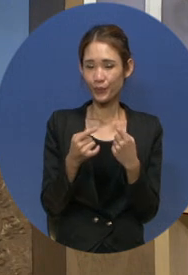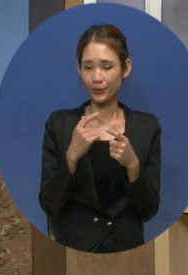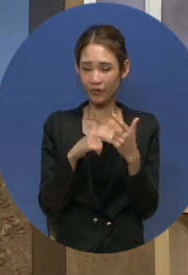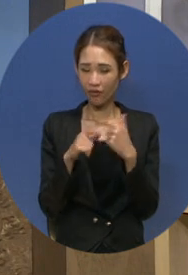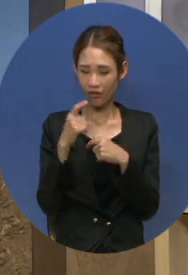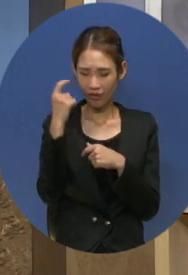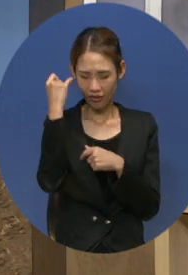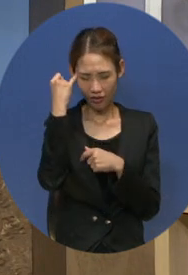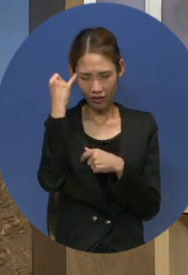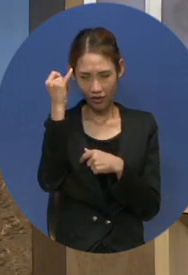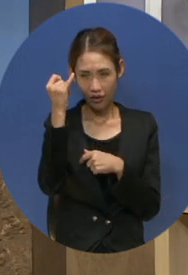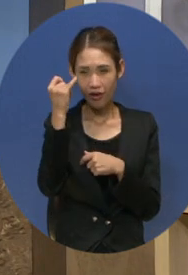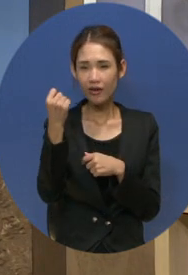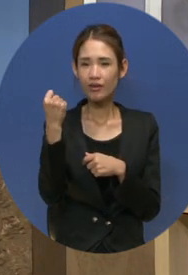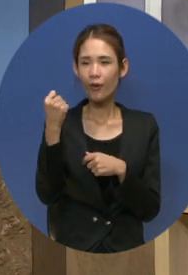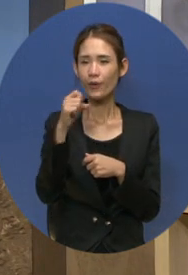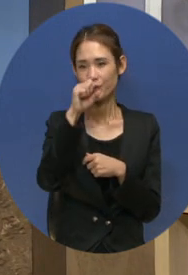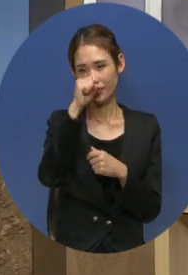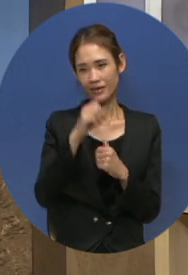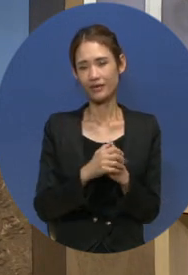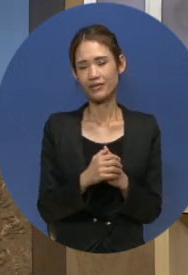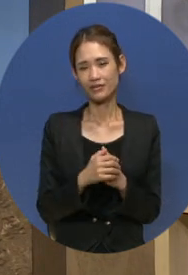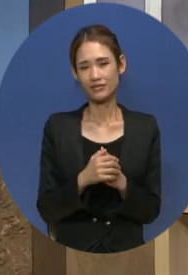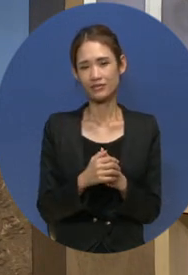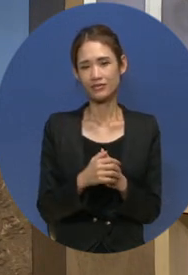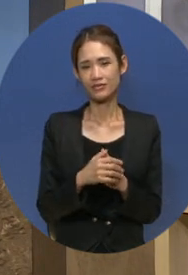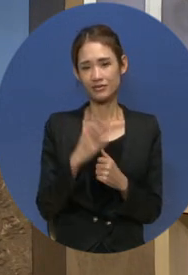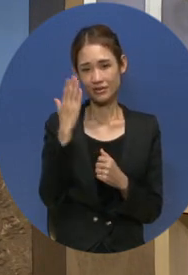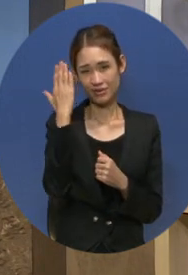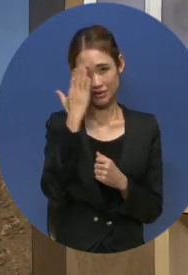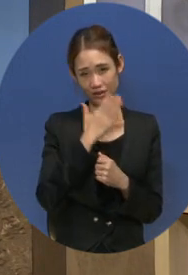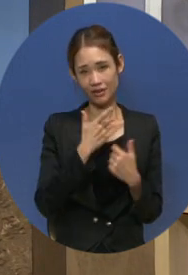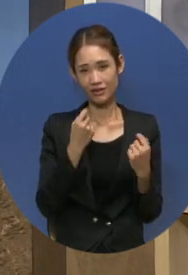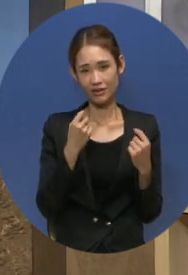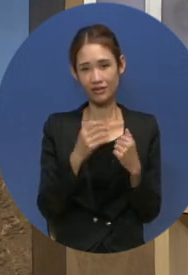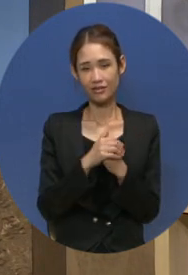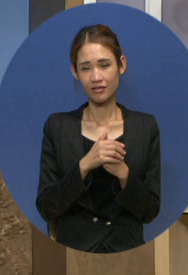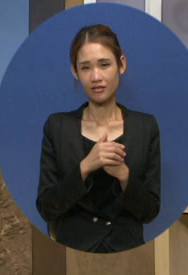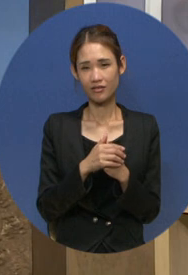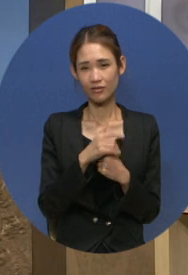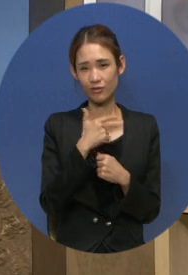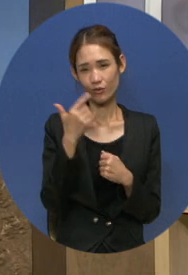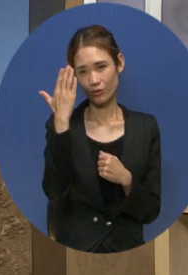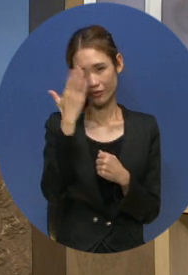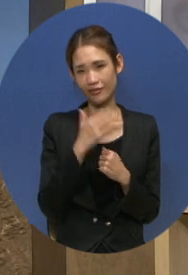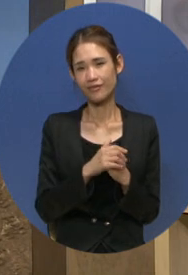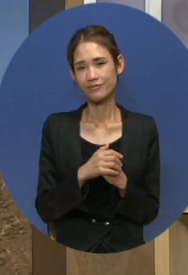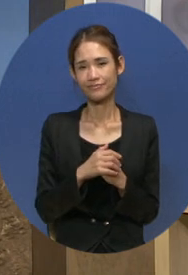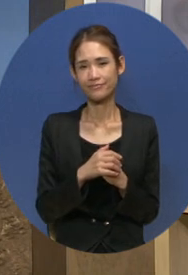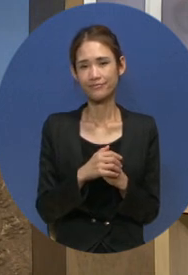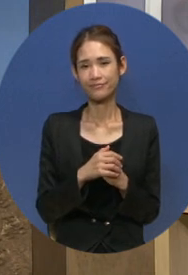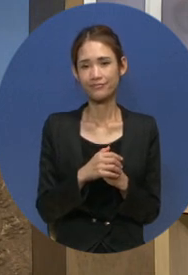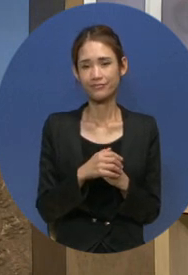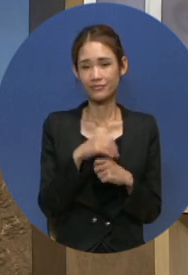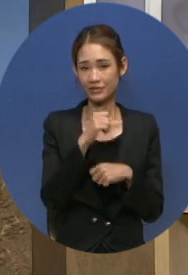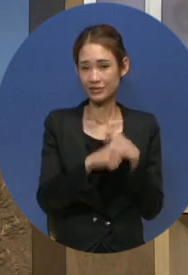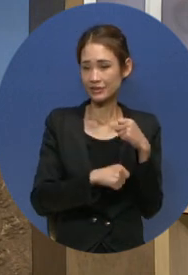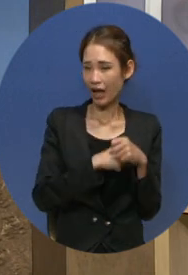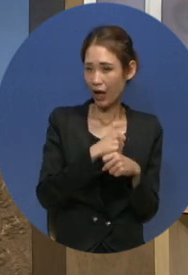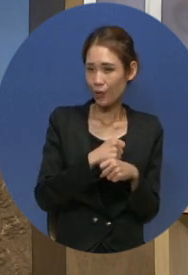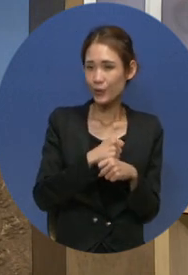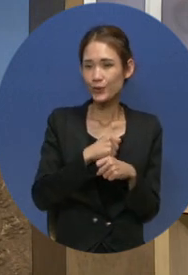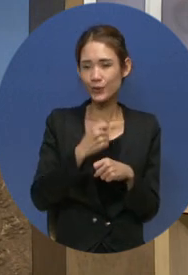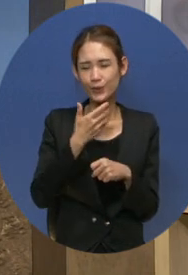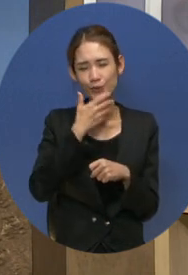비장애인들보다도 굉장히 창의력이 뛰어나시더라고요. 네. 예. 순수하시고 해서 그런지는 모르겠는데 네. 굉장히 순수하시죠. 예. 네. 자유로운 이